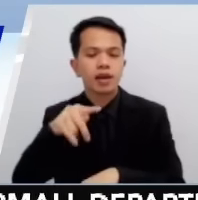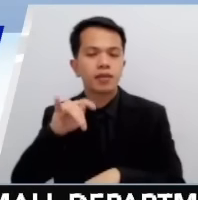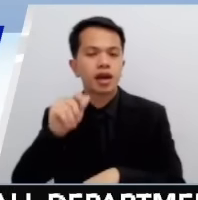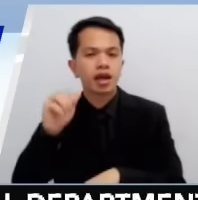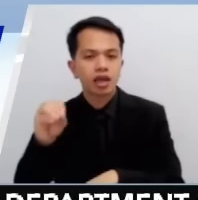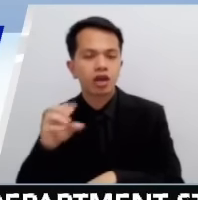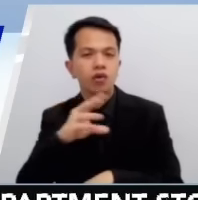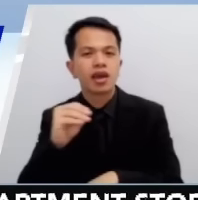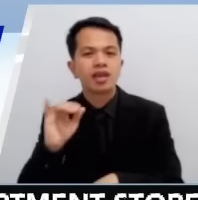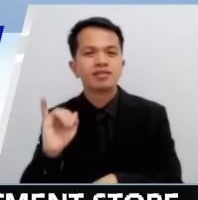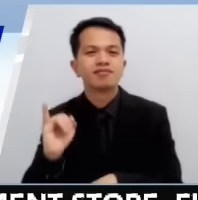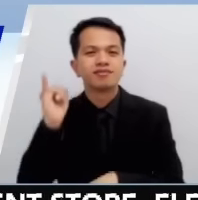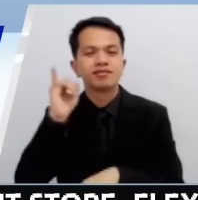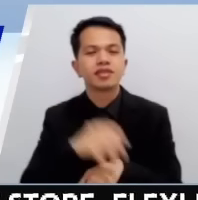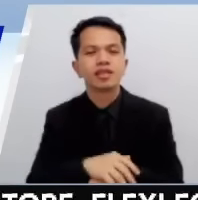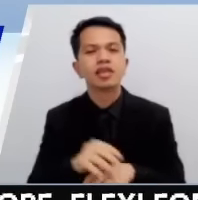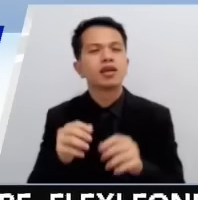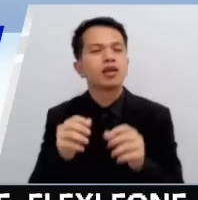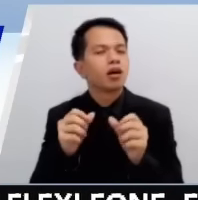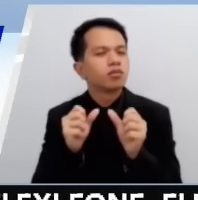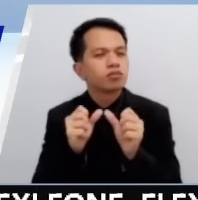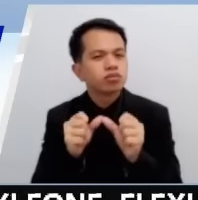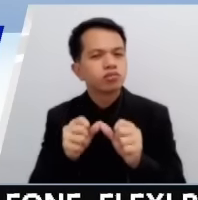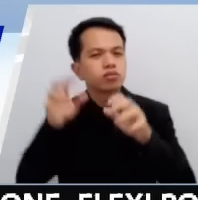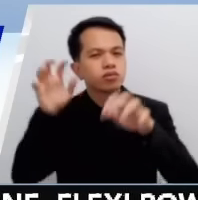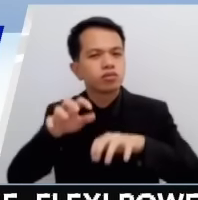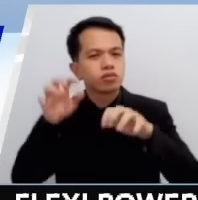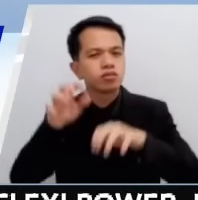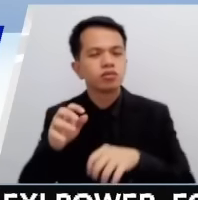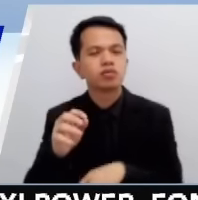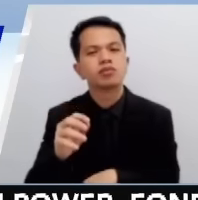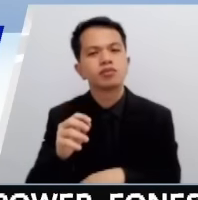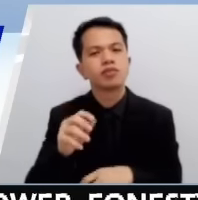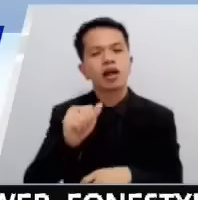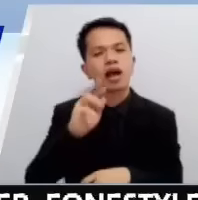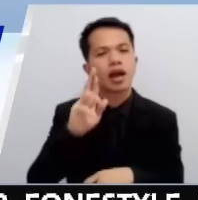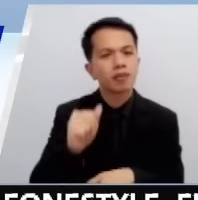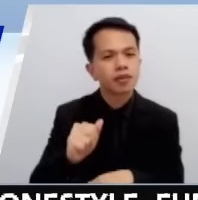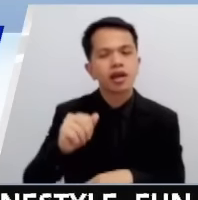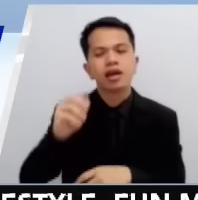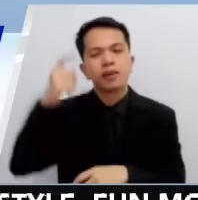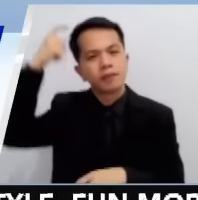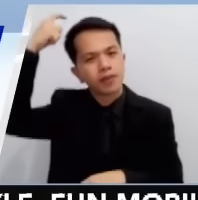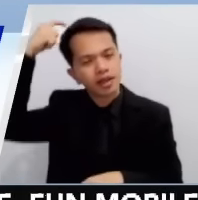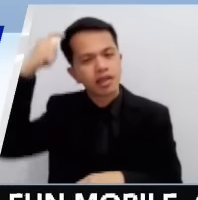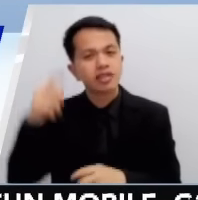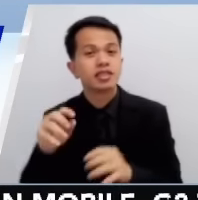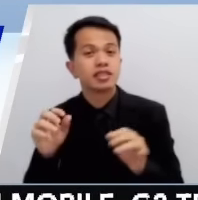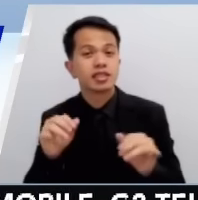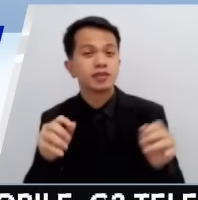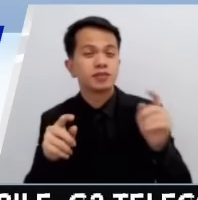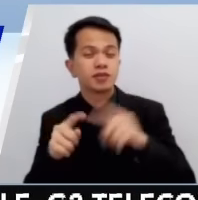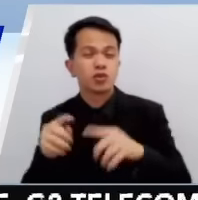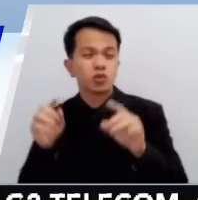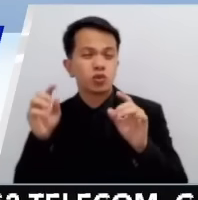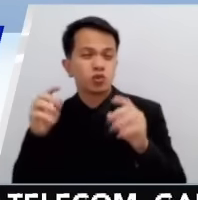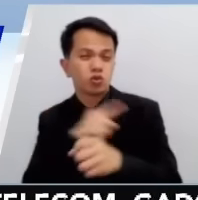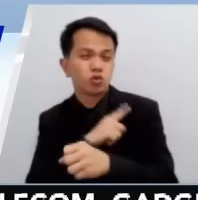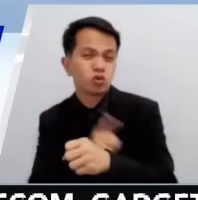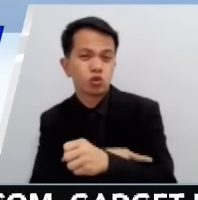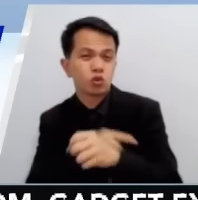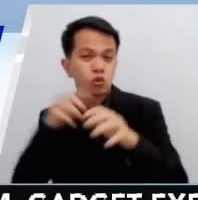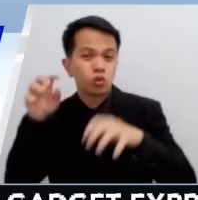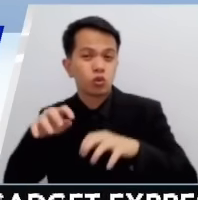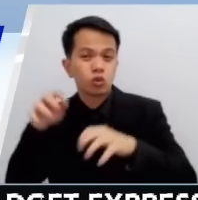Norte matitindi pa rin po ang mga pag-ulan sa Ilocos Sur Abra at Batanes at katamtaman hanggang sa malakas naman ng mga pag-ulan